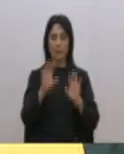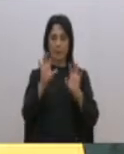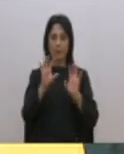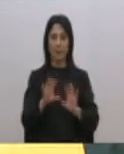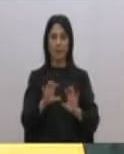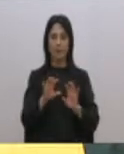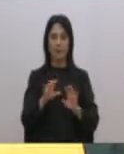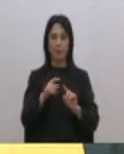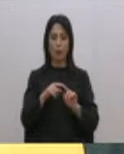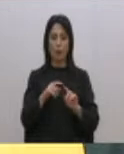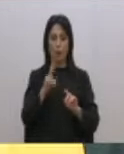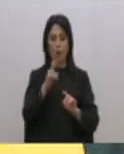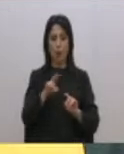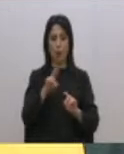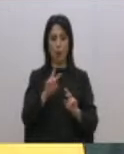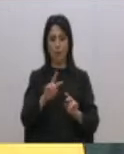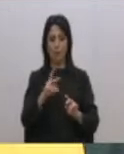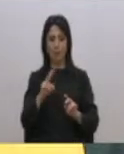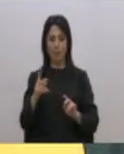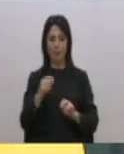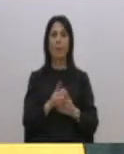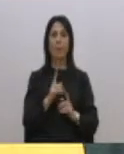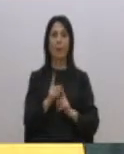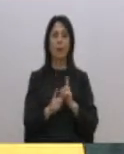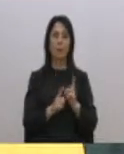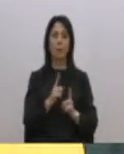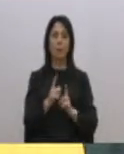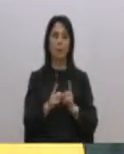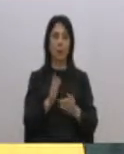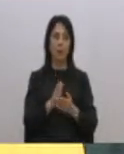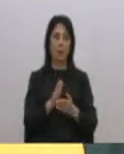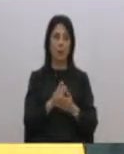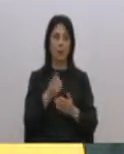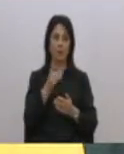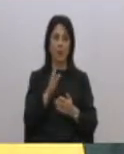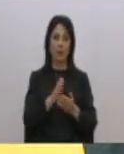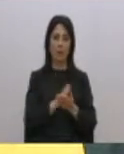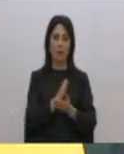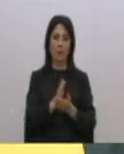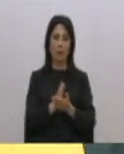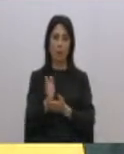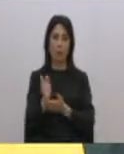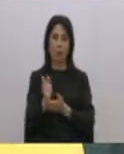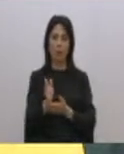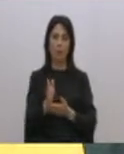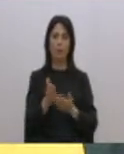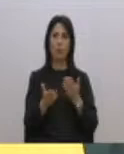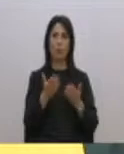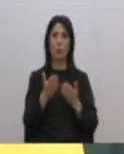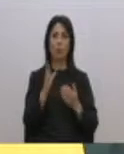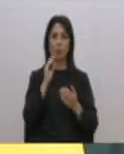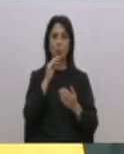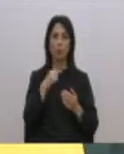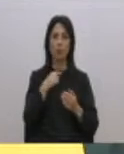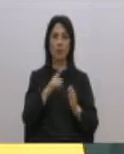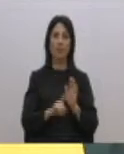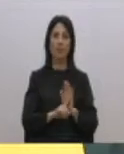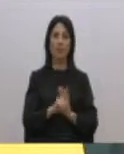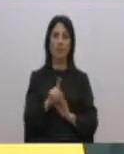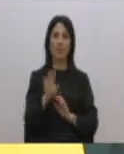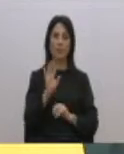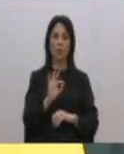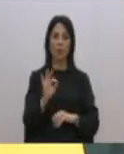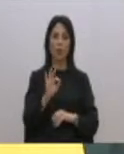კანონმდებლობის კოდიფიკაციის მიზნით. ესაც აქვს არაერთი მიმართულება, თუმცა როდესაც ჩვენ ვიწყებდით